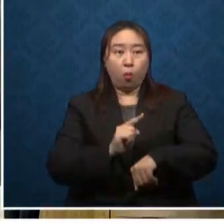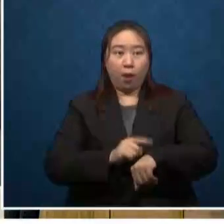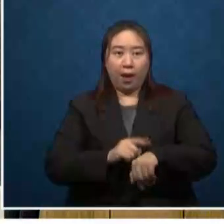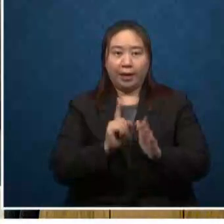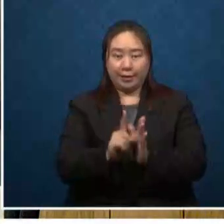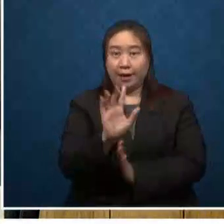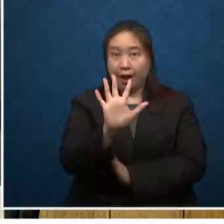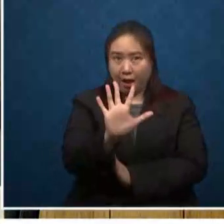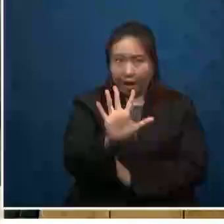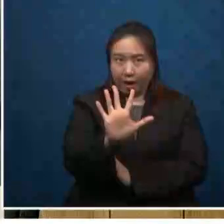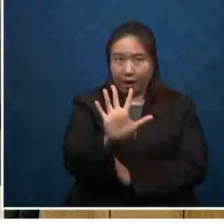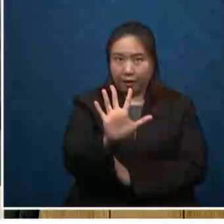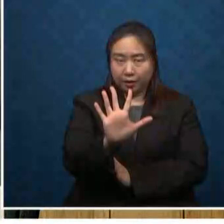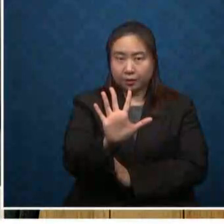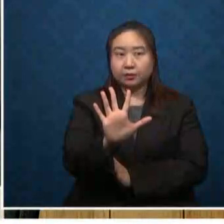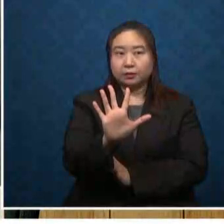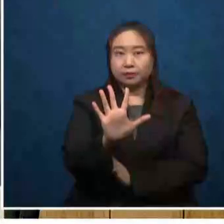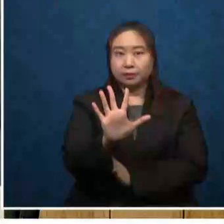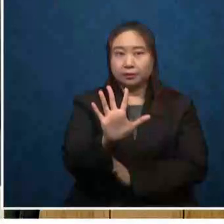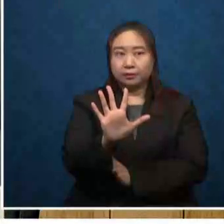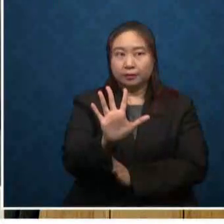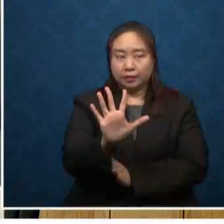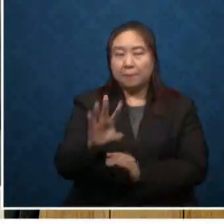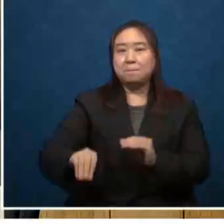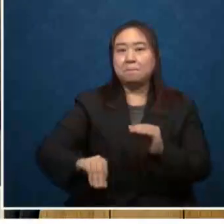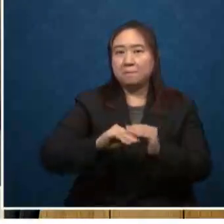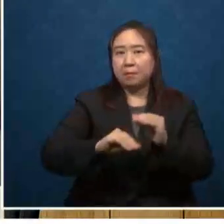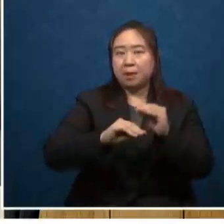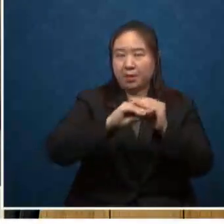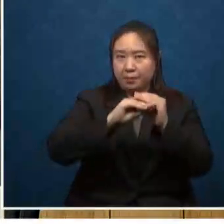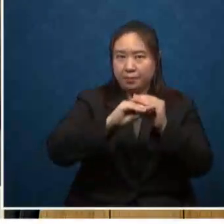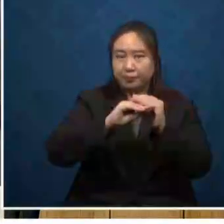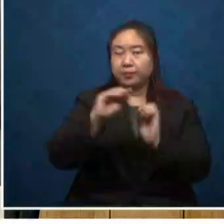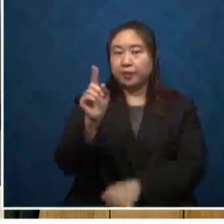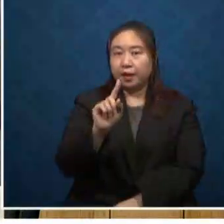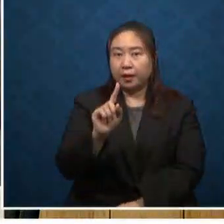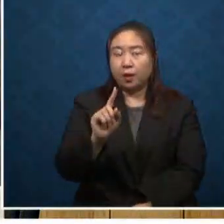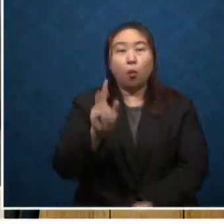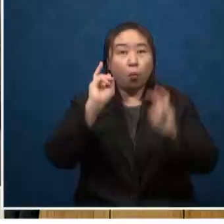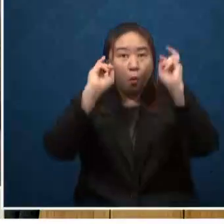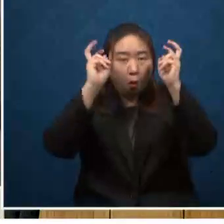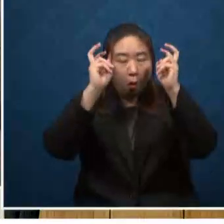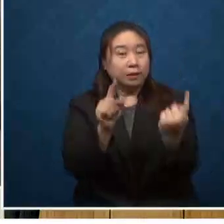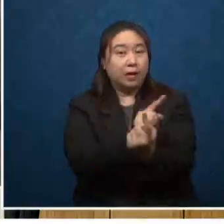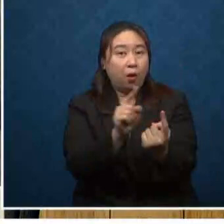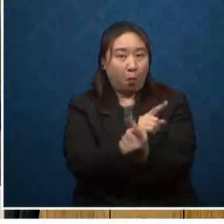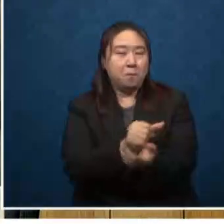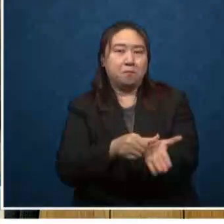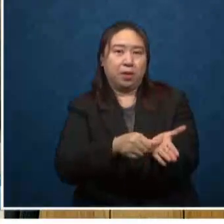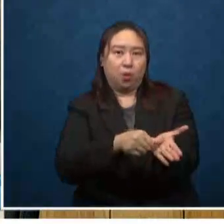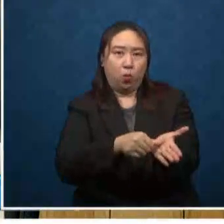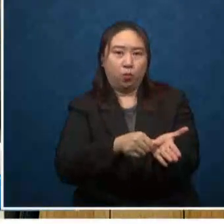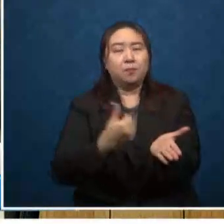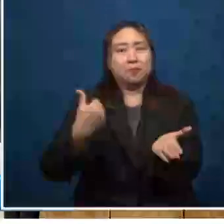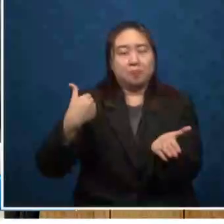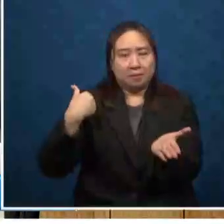นาทีนะครับได้ในการที่จะเพิ่มเติมนะครับในเรื่องของการปฏิรูปทางสังคมซึ่งมีการนำ